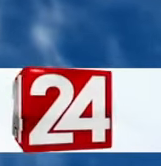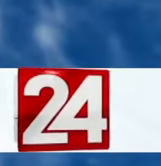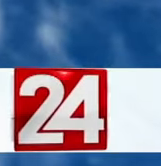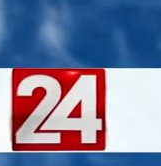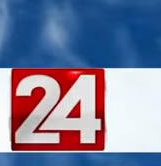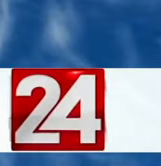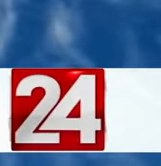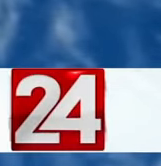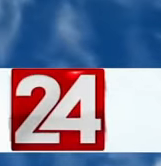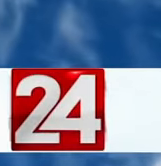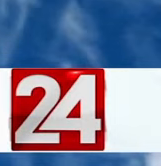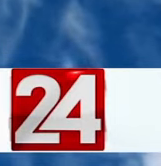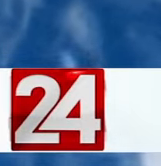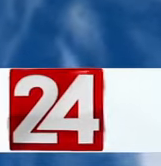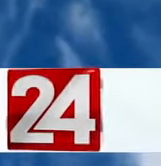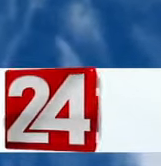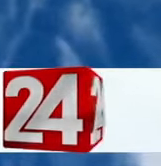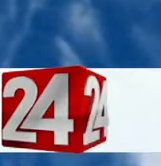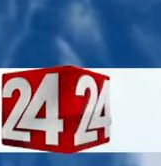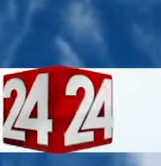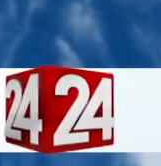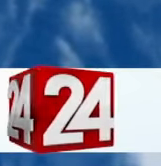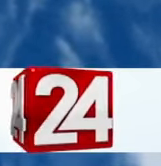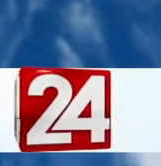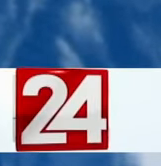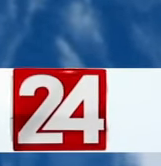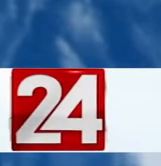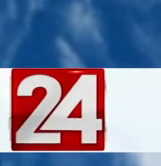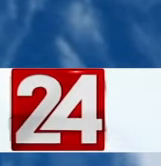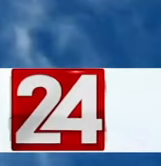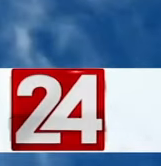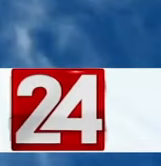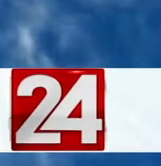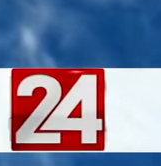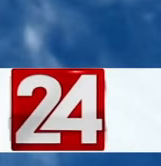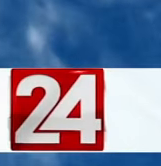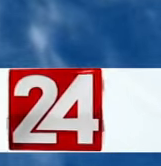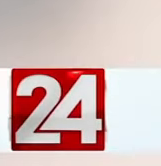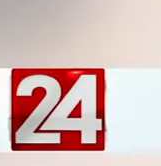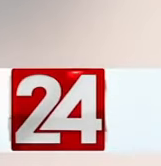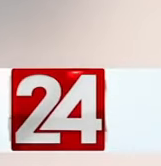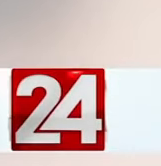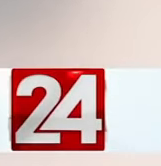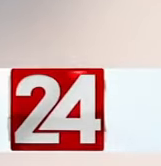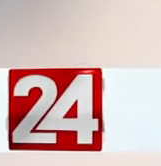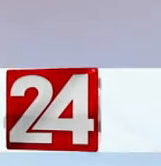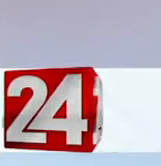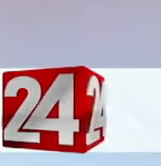Mindanao, saan-saan kaya magpapaulan?